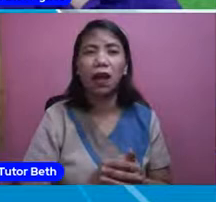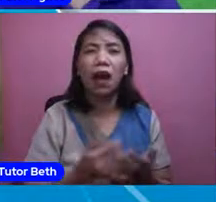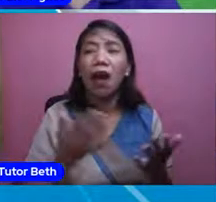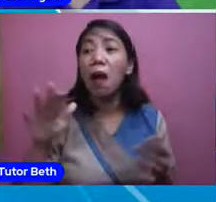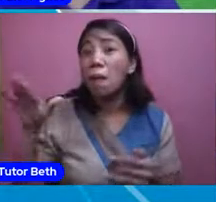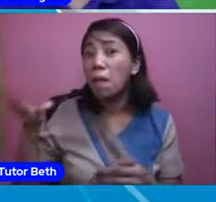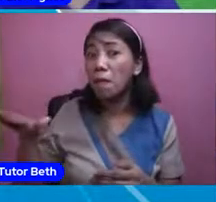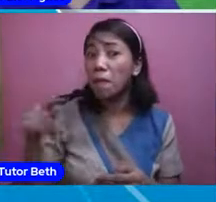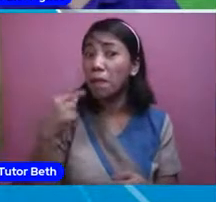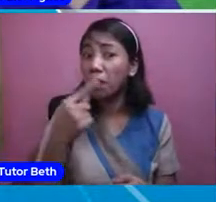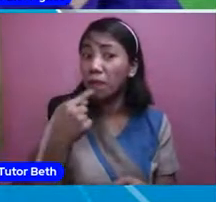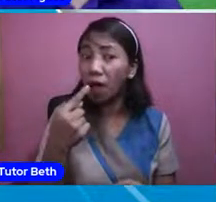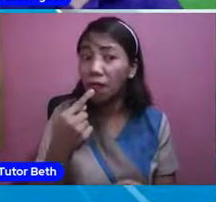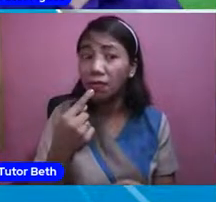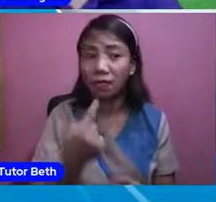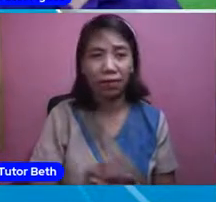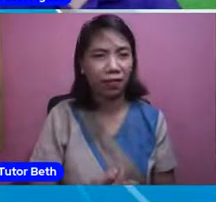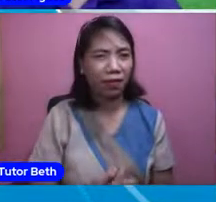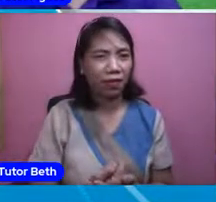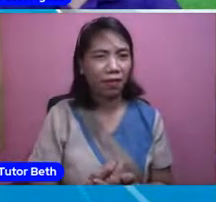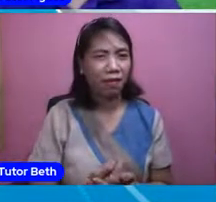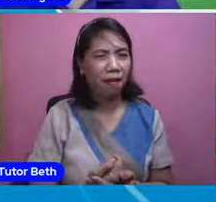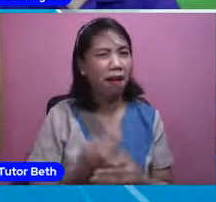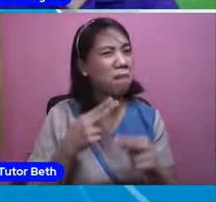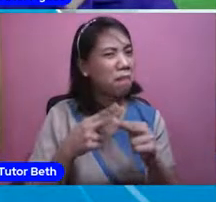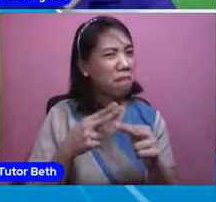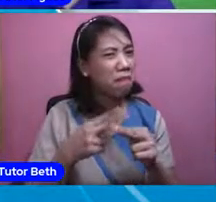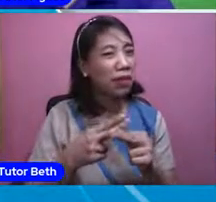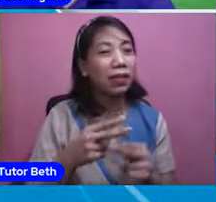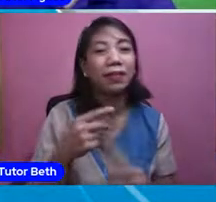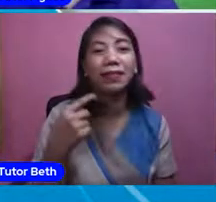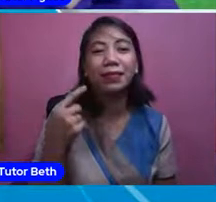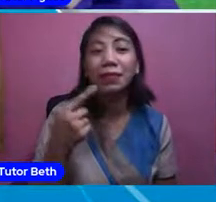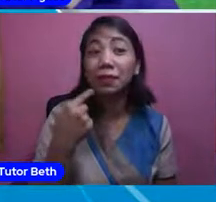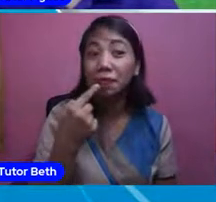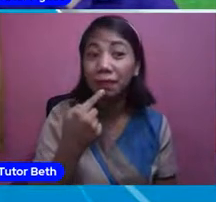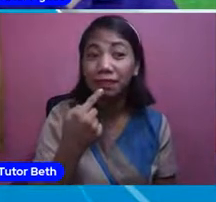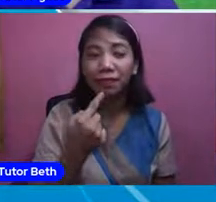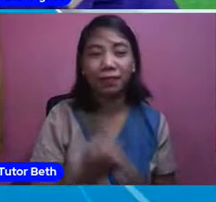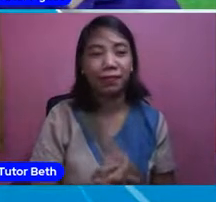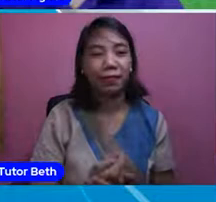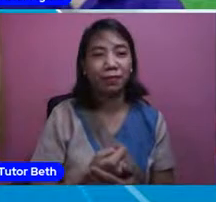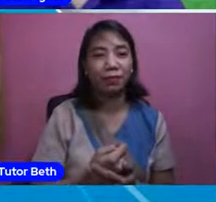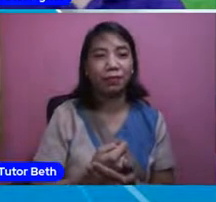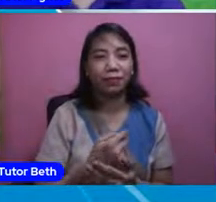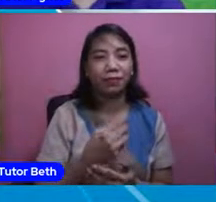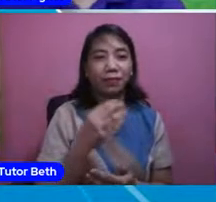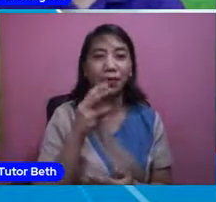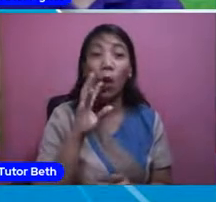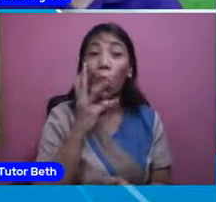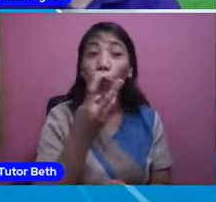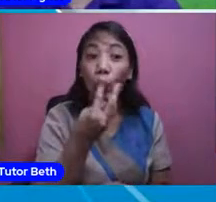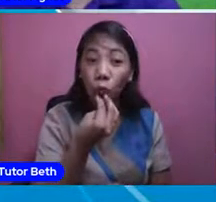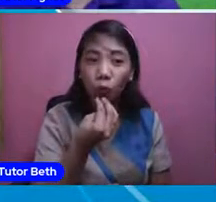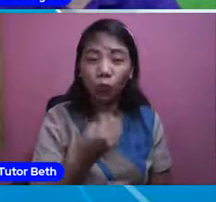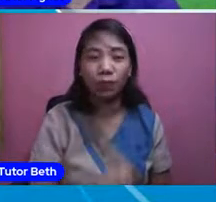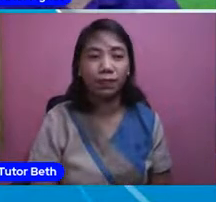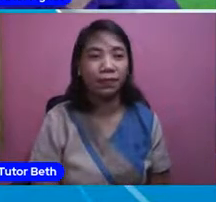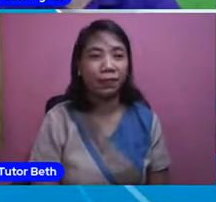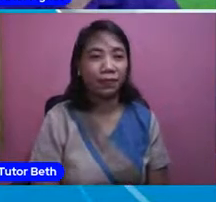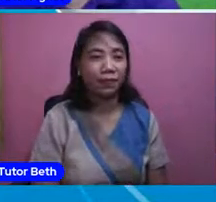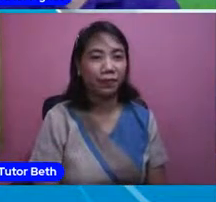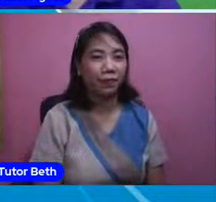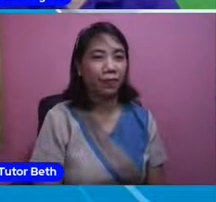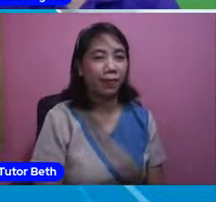O, madali lang yan. Tignan ko nga kung natandaan, sino ang bata sa kwento? I-comment down nyo nga yung